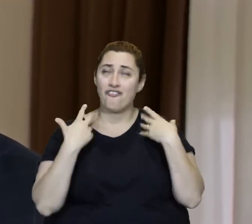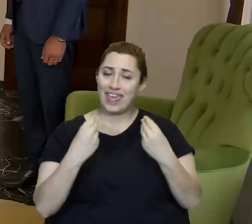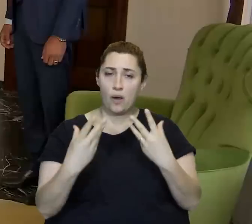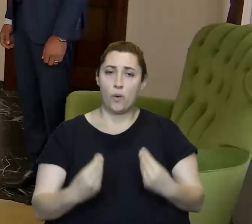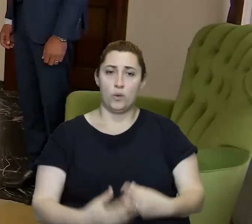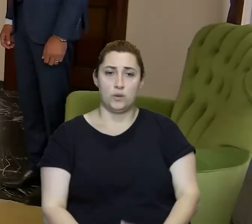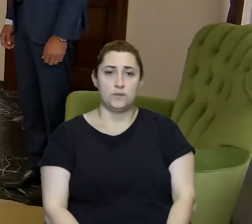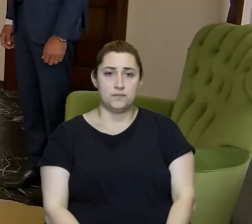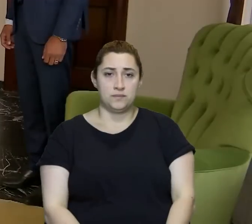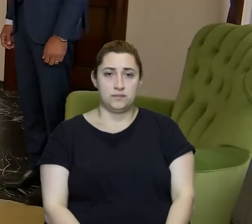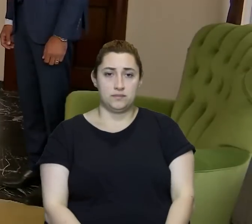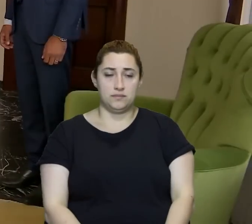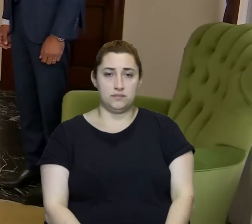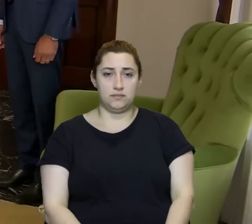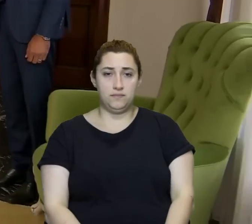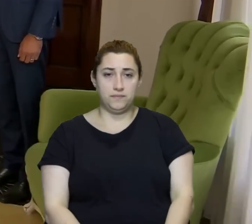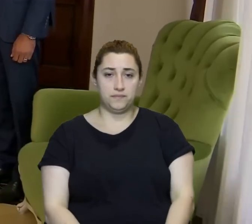gelir.